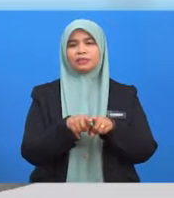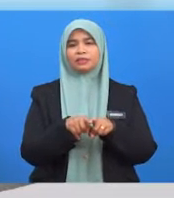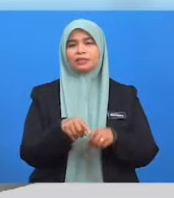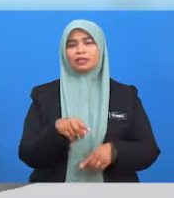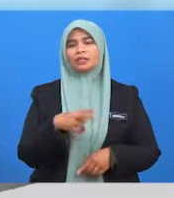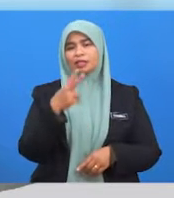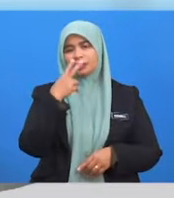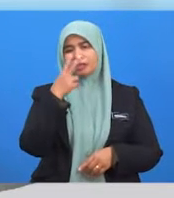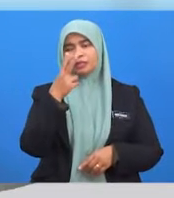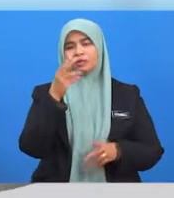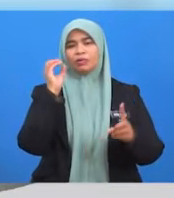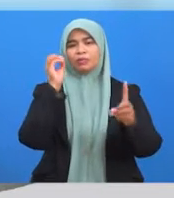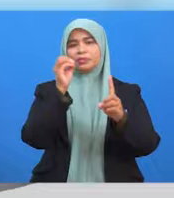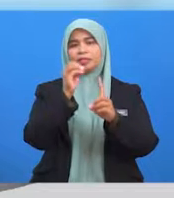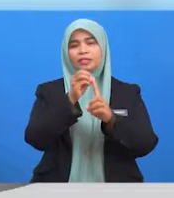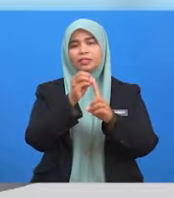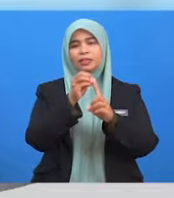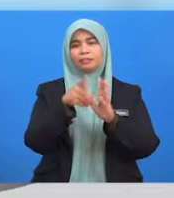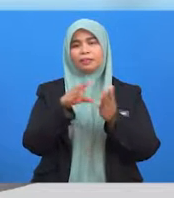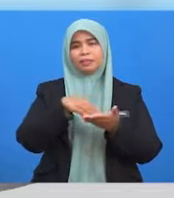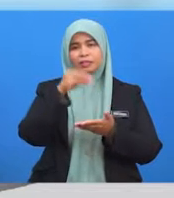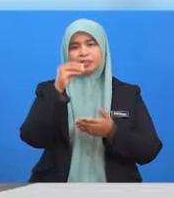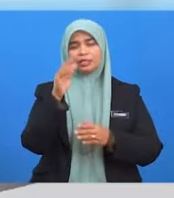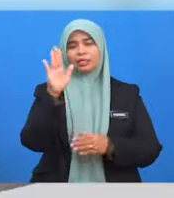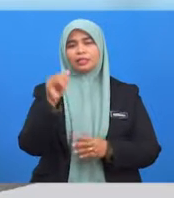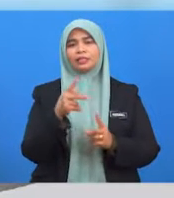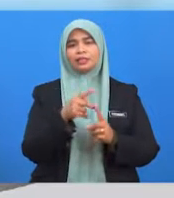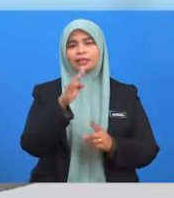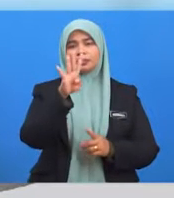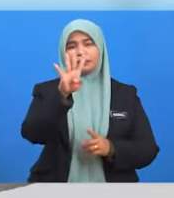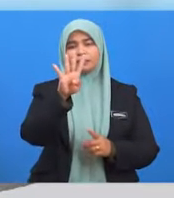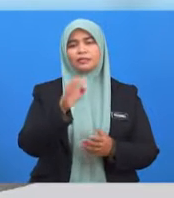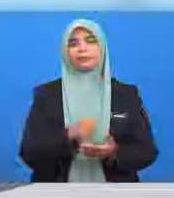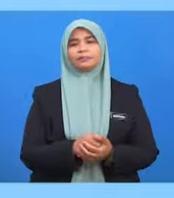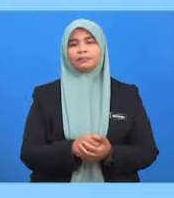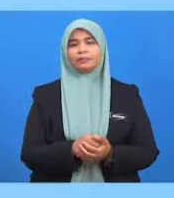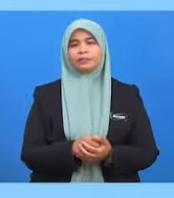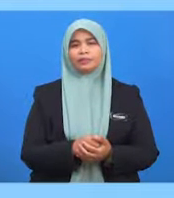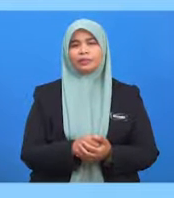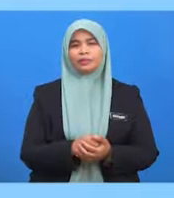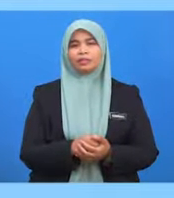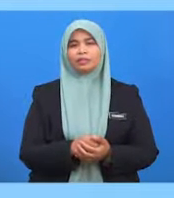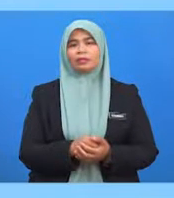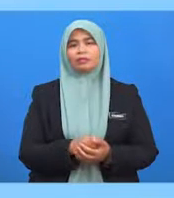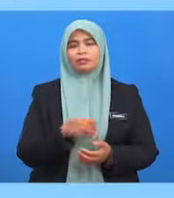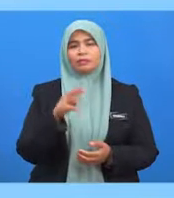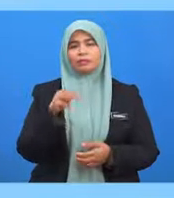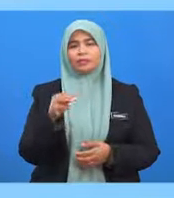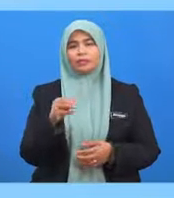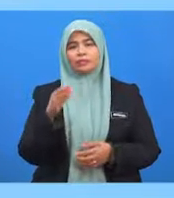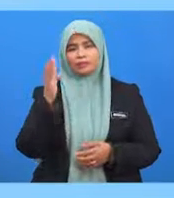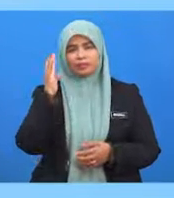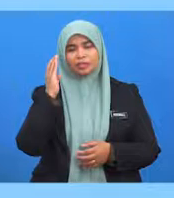sama-sama meneliti objektif pembelajaran yang keempat, iaitu kamu